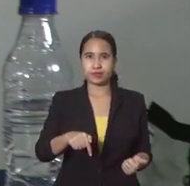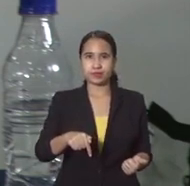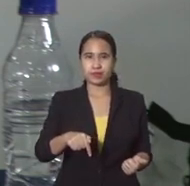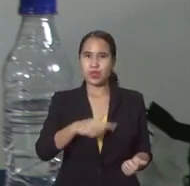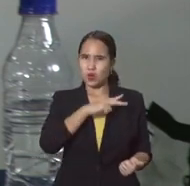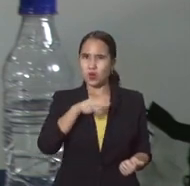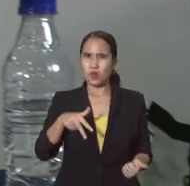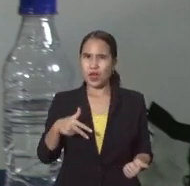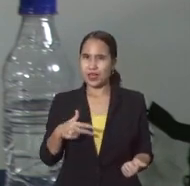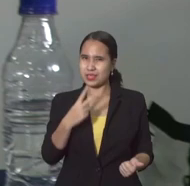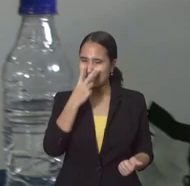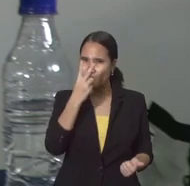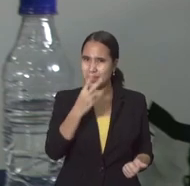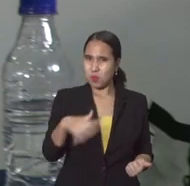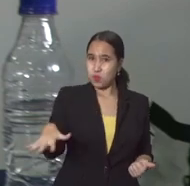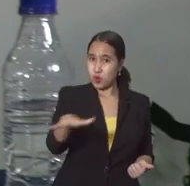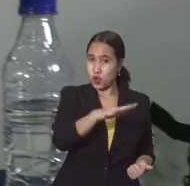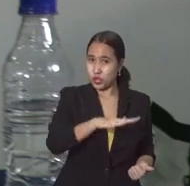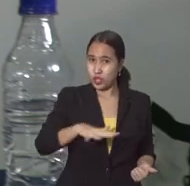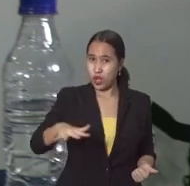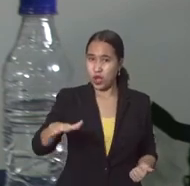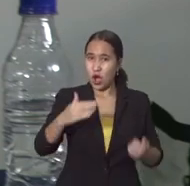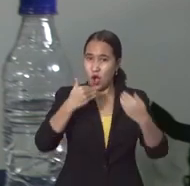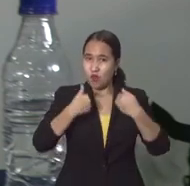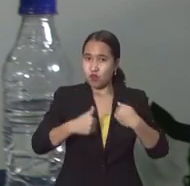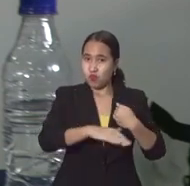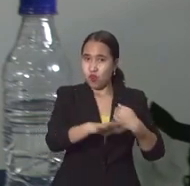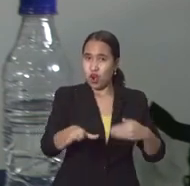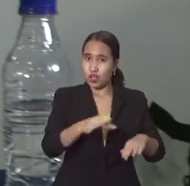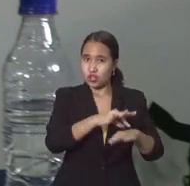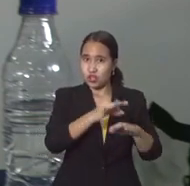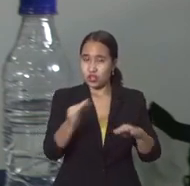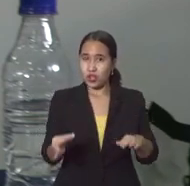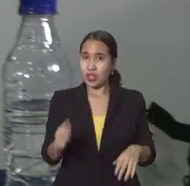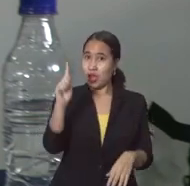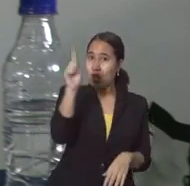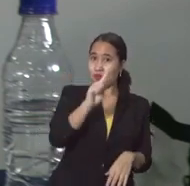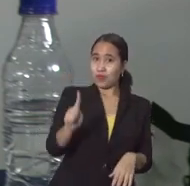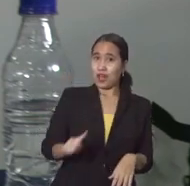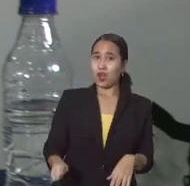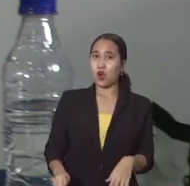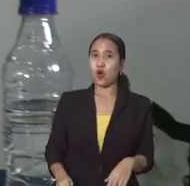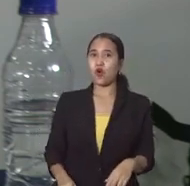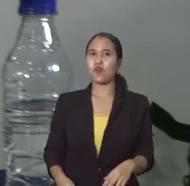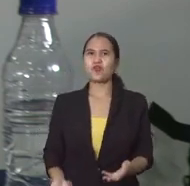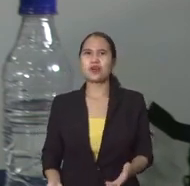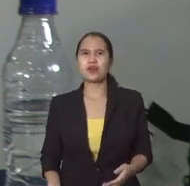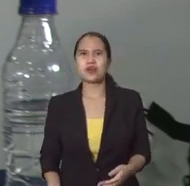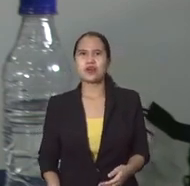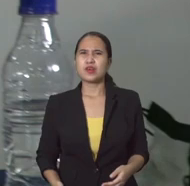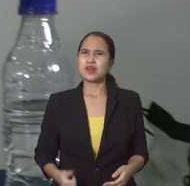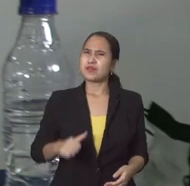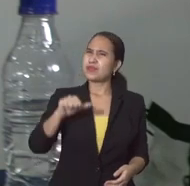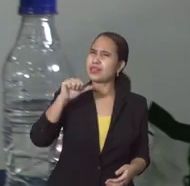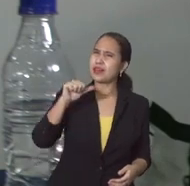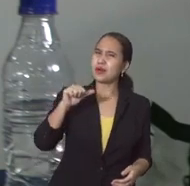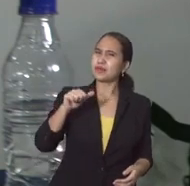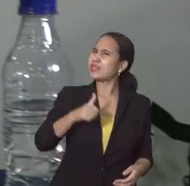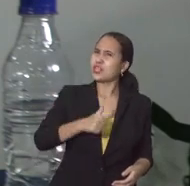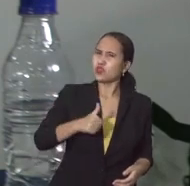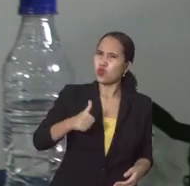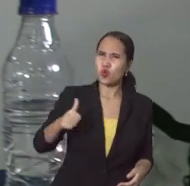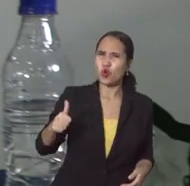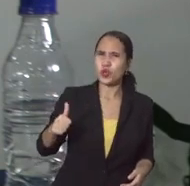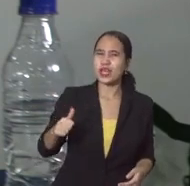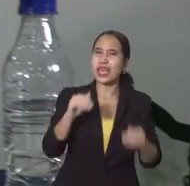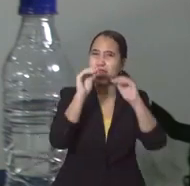gaan, dat onze volksgezondheid in gevaar wordt gebracht door misinformatie en misleiding. En ik zal niet zeggen wie dat doet,